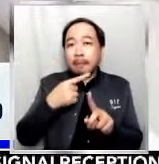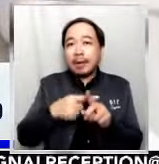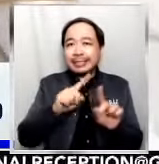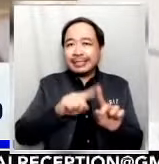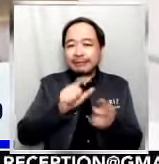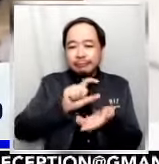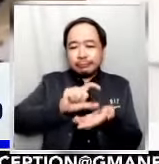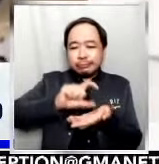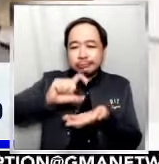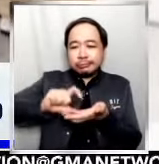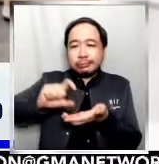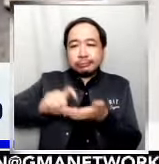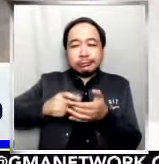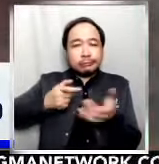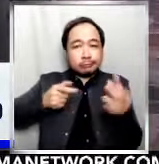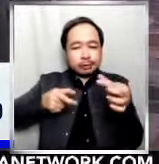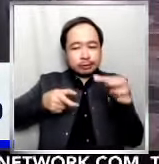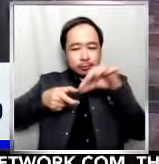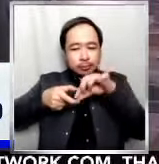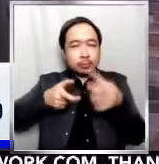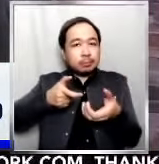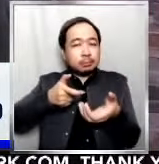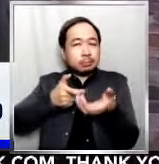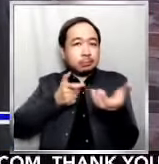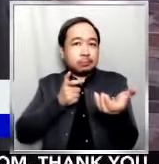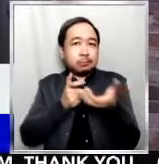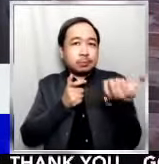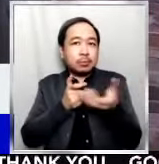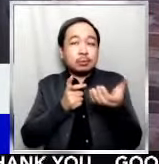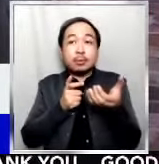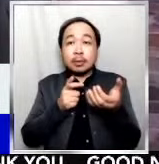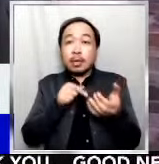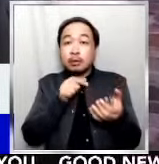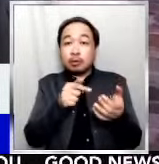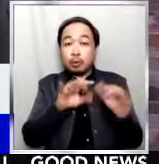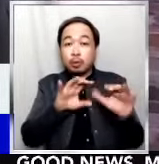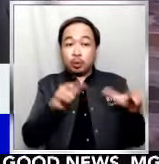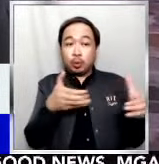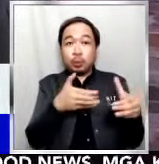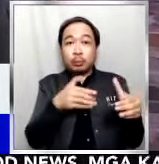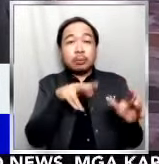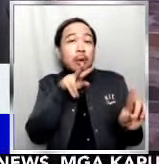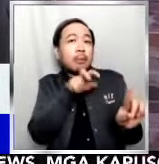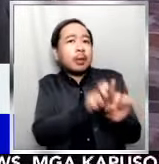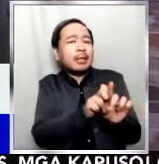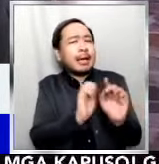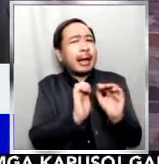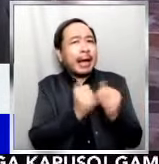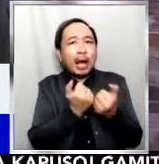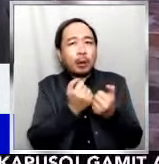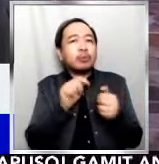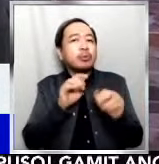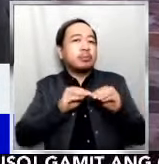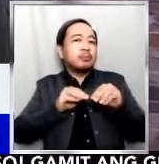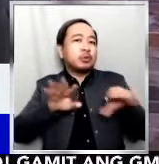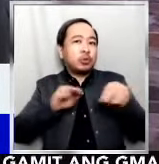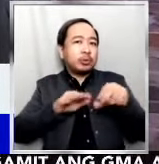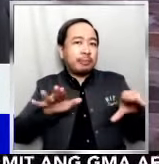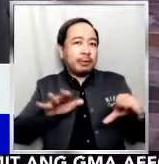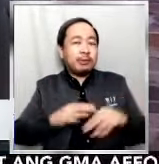sa pamamagitan ng social media. Kasi yung iba talagang blatantly binebenta nila